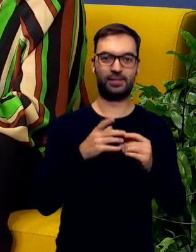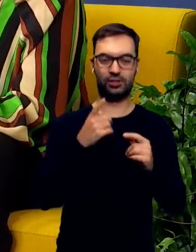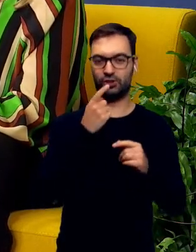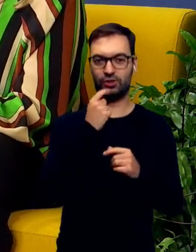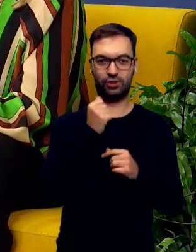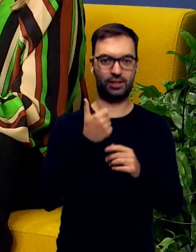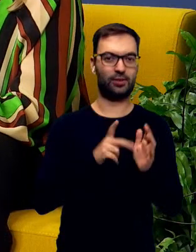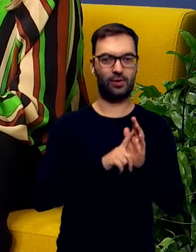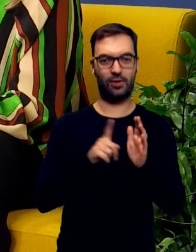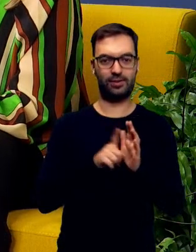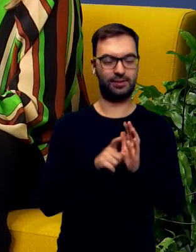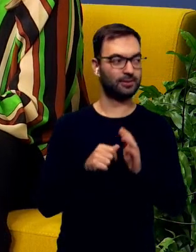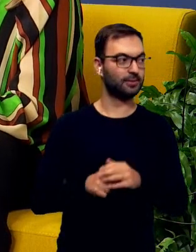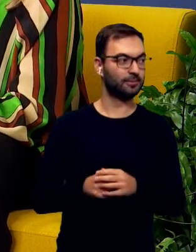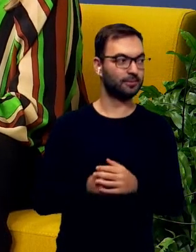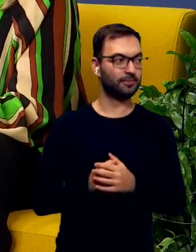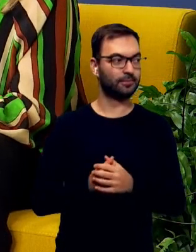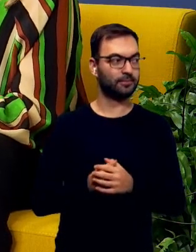rzadziej bywam,